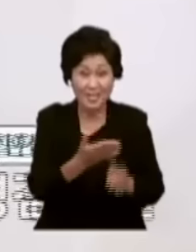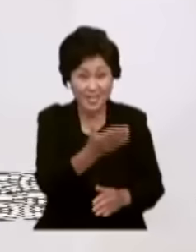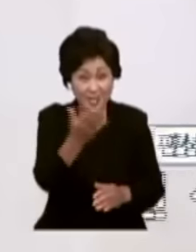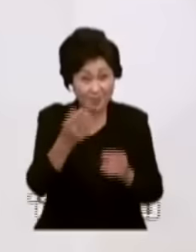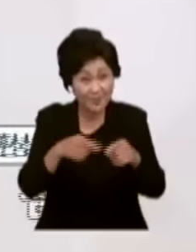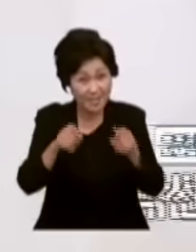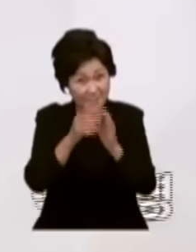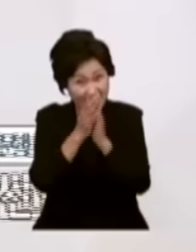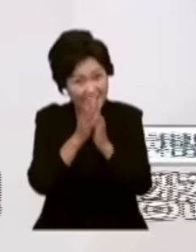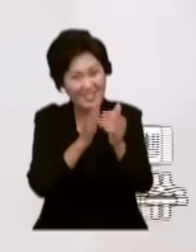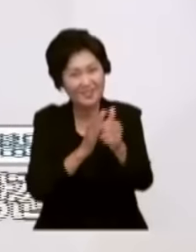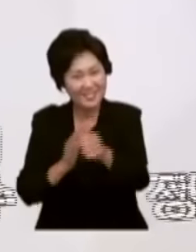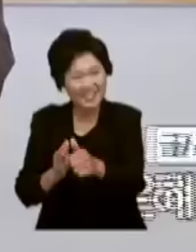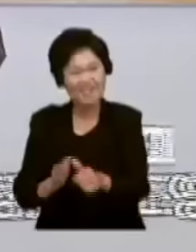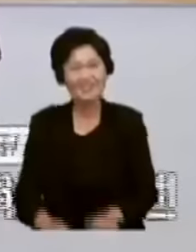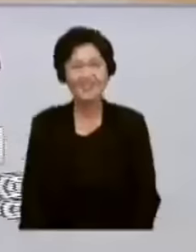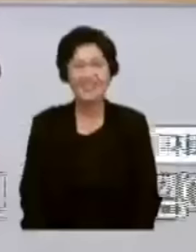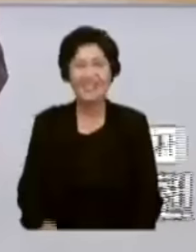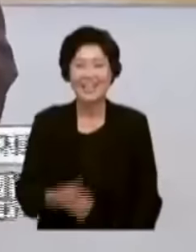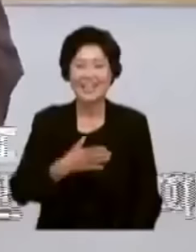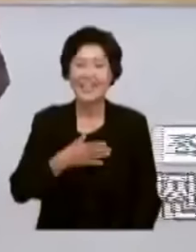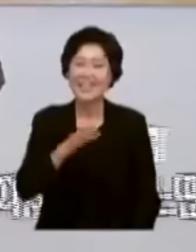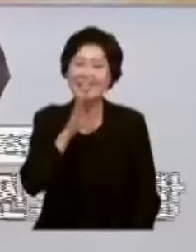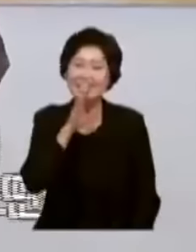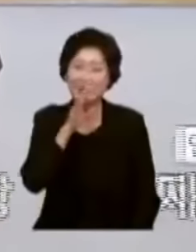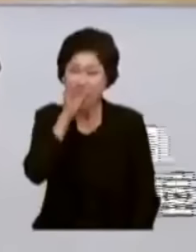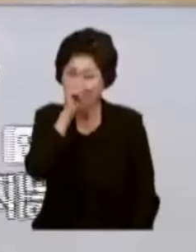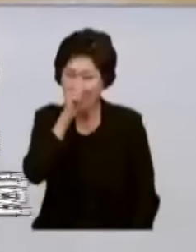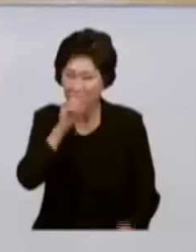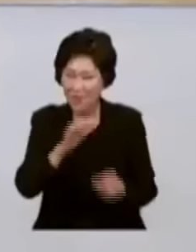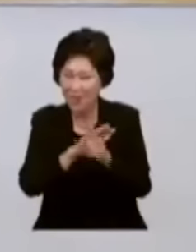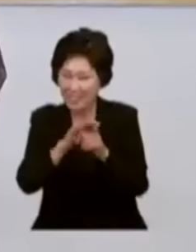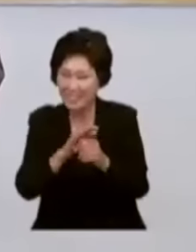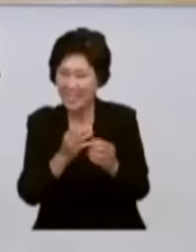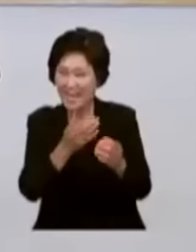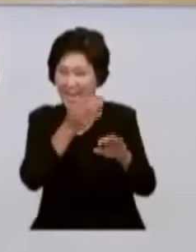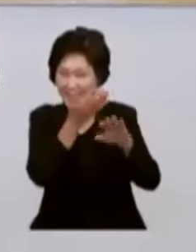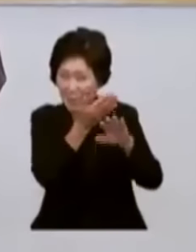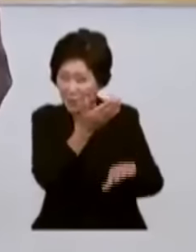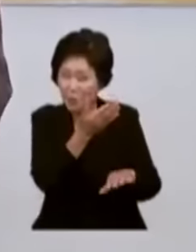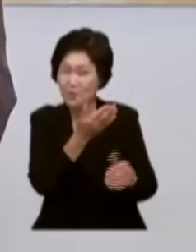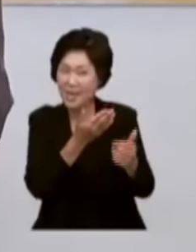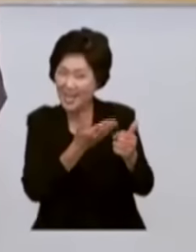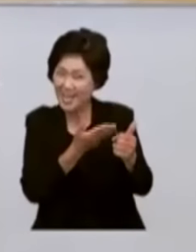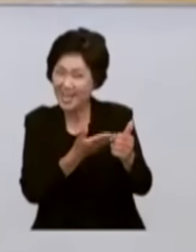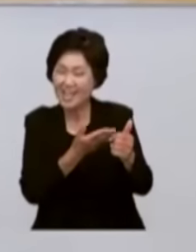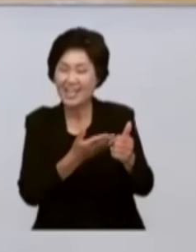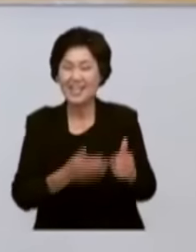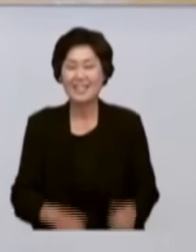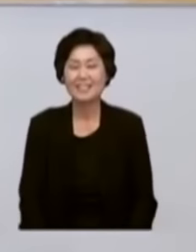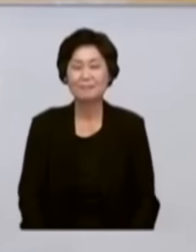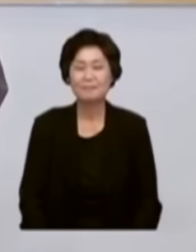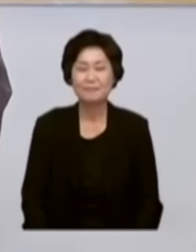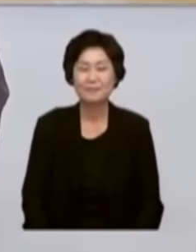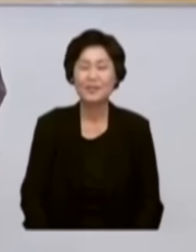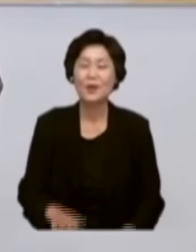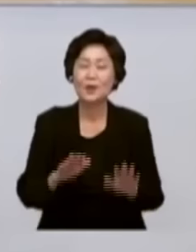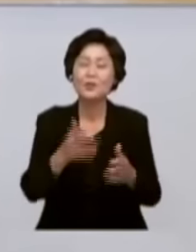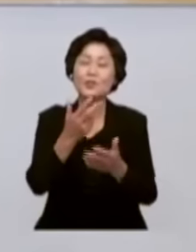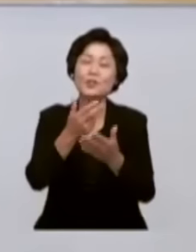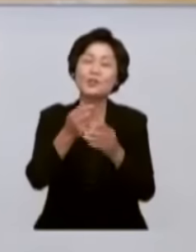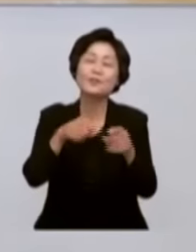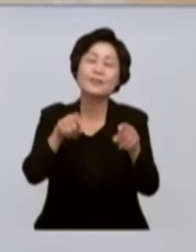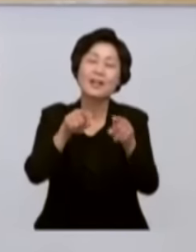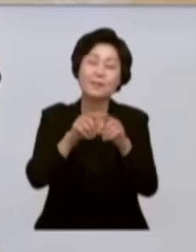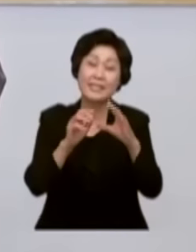참 정말 좋아하고 사랑하는 후배거든요. 네. 자랑스럽습니다. 네. 네. 여러분들 기도 많이 해주시고요. 네. 자 오늘도 주님과 함께